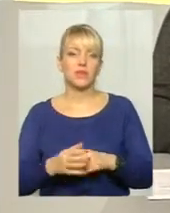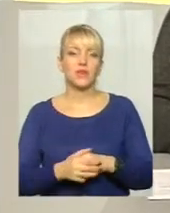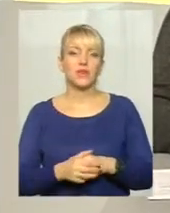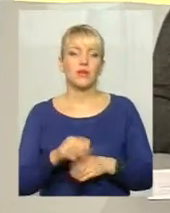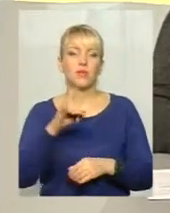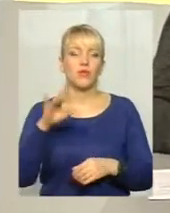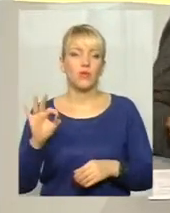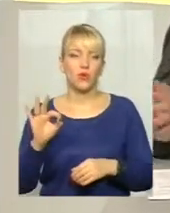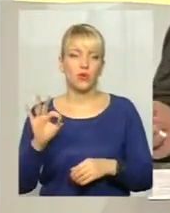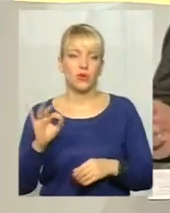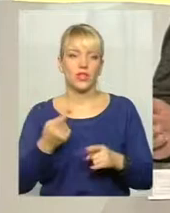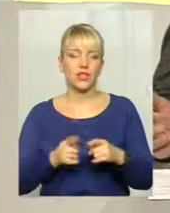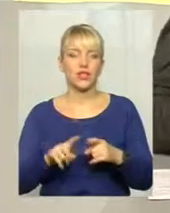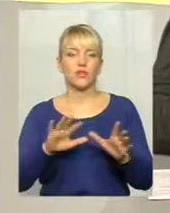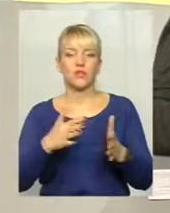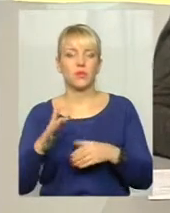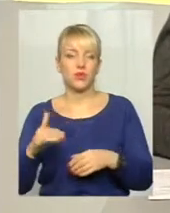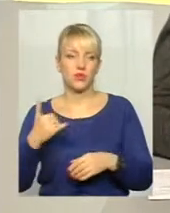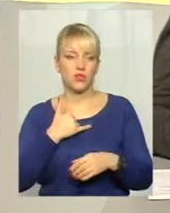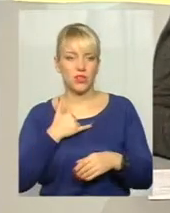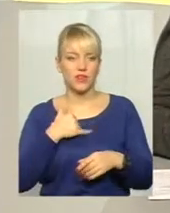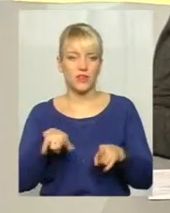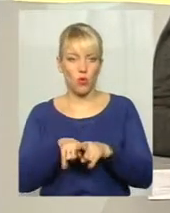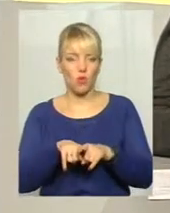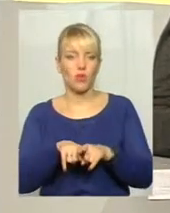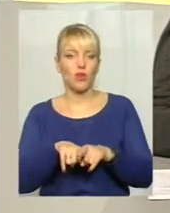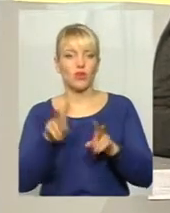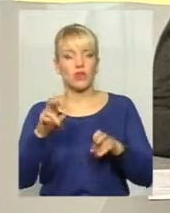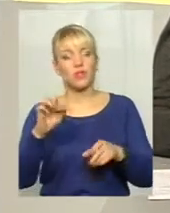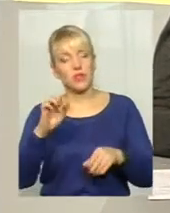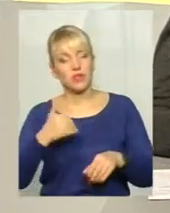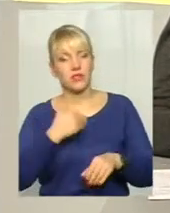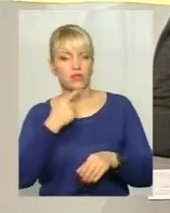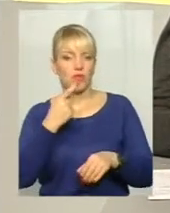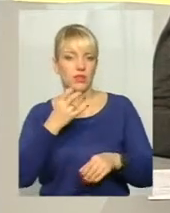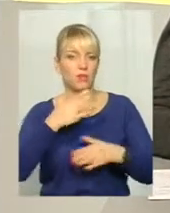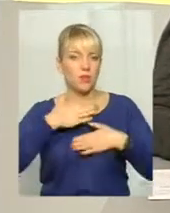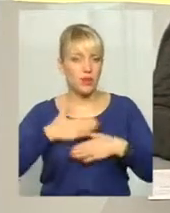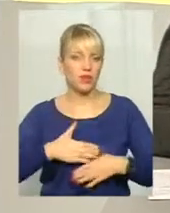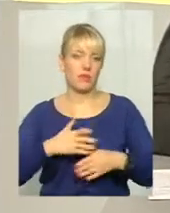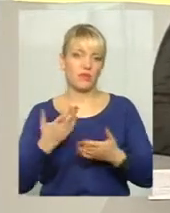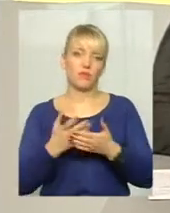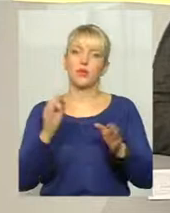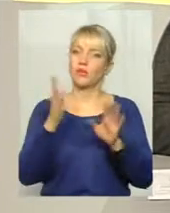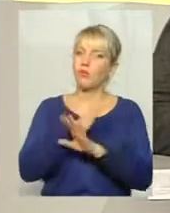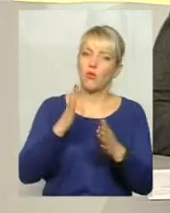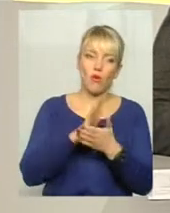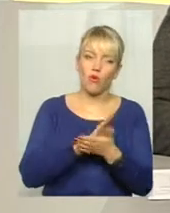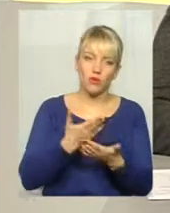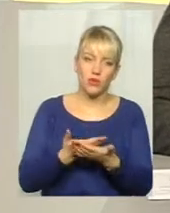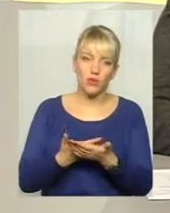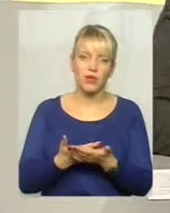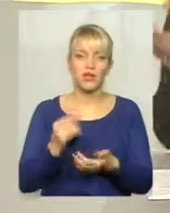не будемо говорити про те, що відбувається. Ну, в такому контексті хотілося б говорити все ж таки про щось приємне, я не знаю, там про погоду, до прикладу, там,